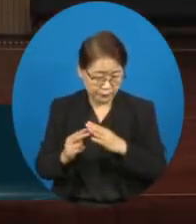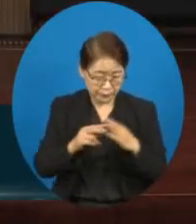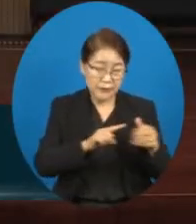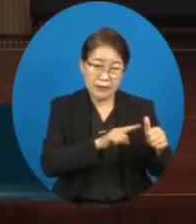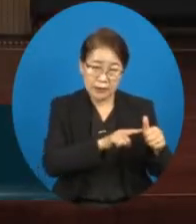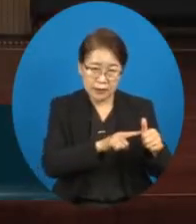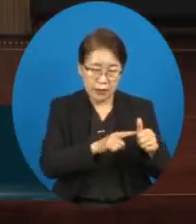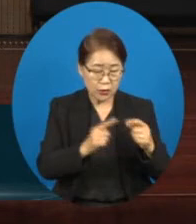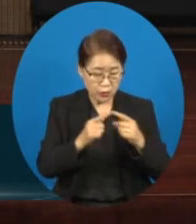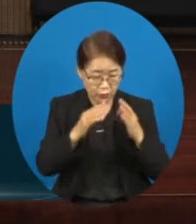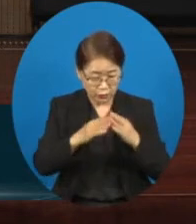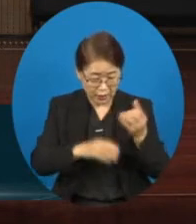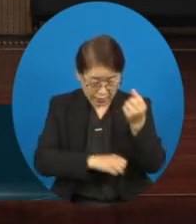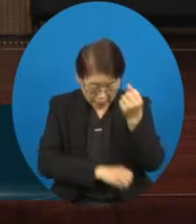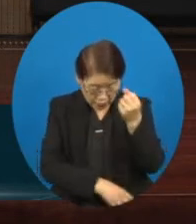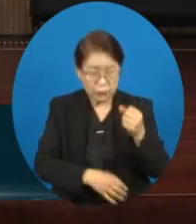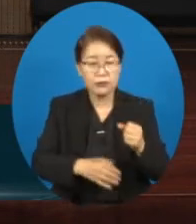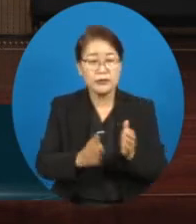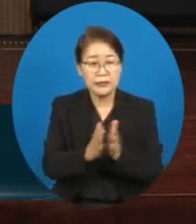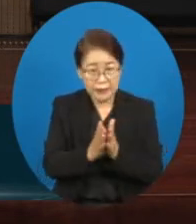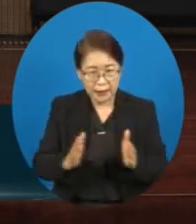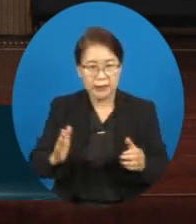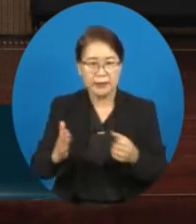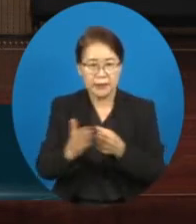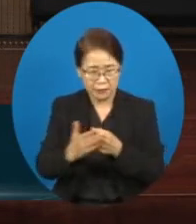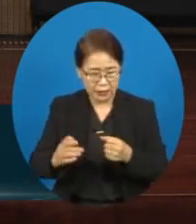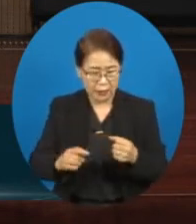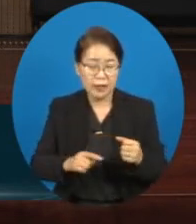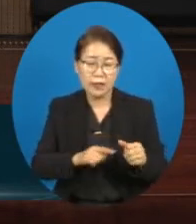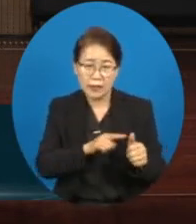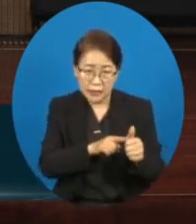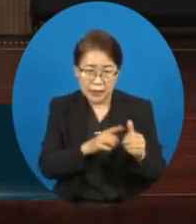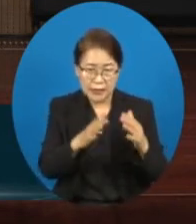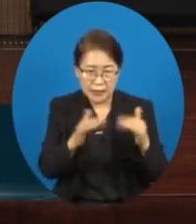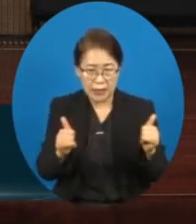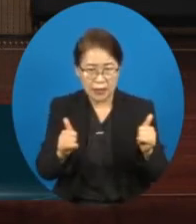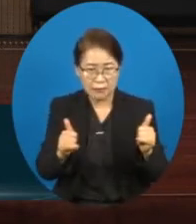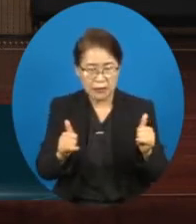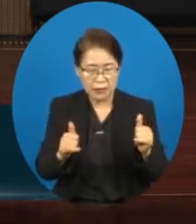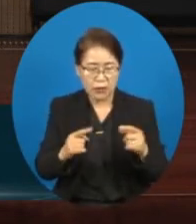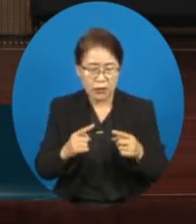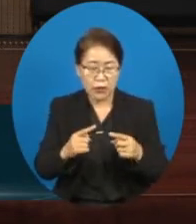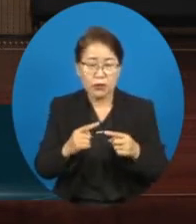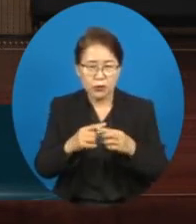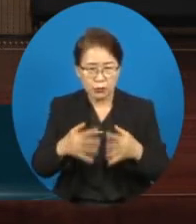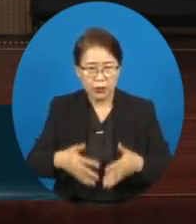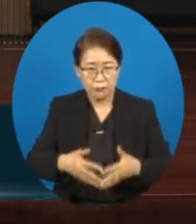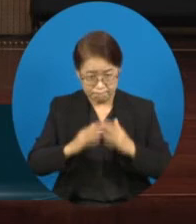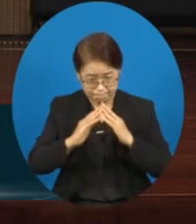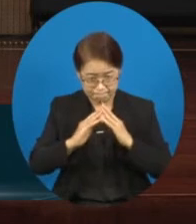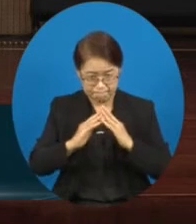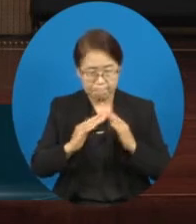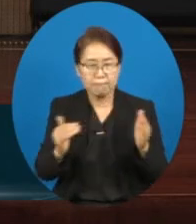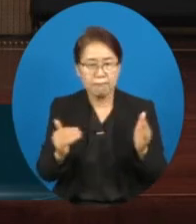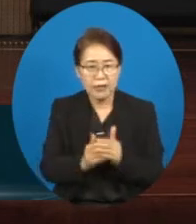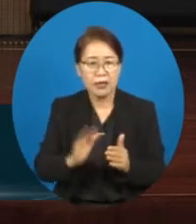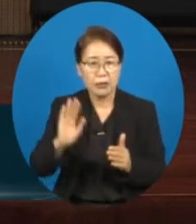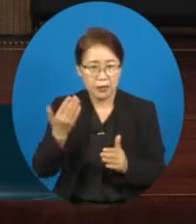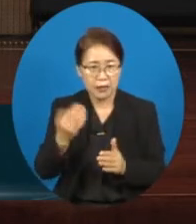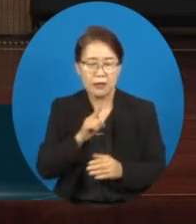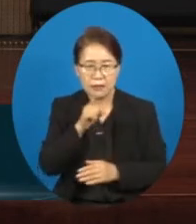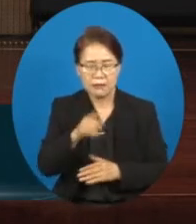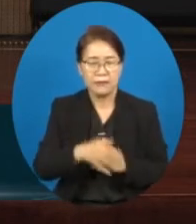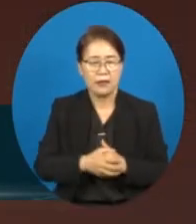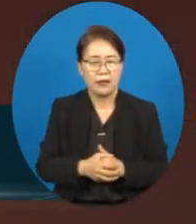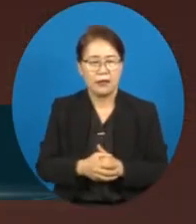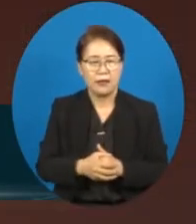이 성전의 기초를 놓았은 즉 그의 손이 또한 그 일을 마치리라 하셨나니, 하나님은